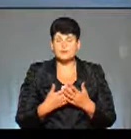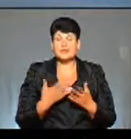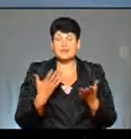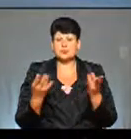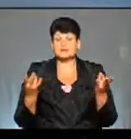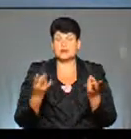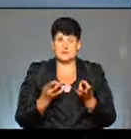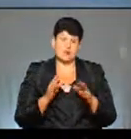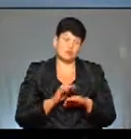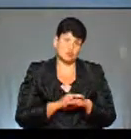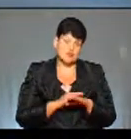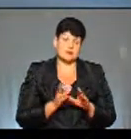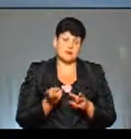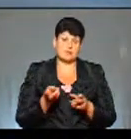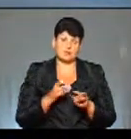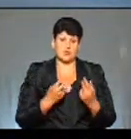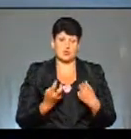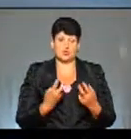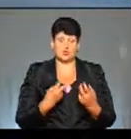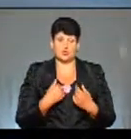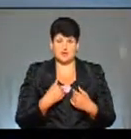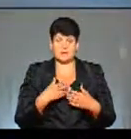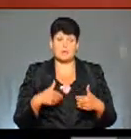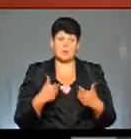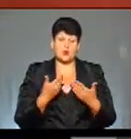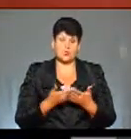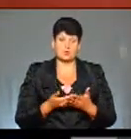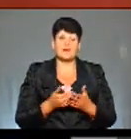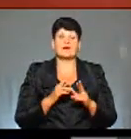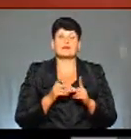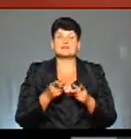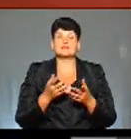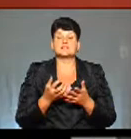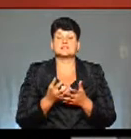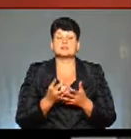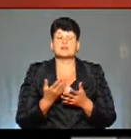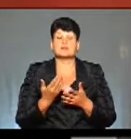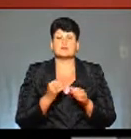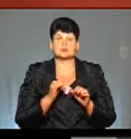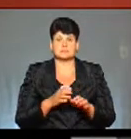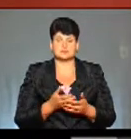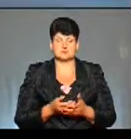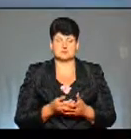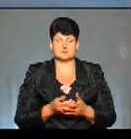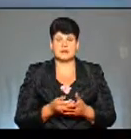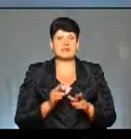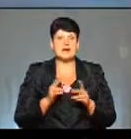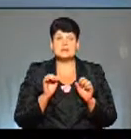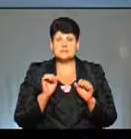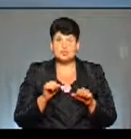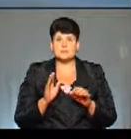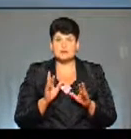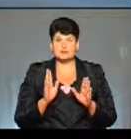треба, будь ласка, нехай звертаються до нас, тоді ми порекомендуємо, ми займемося. Як ваш фонд може відстоювати проблеми? Ми як зможемо, так і